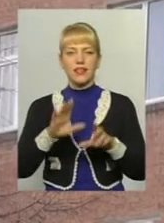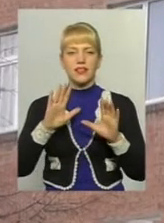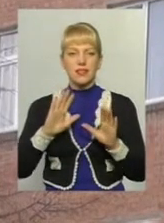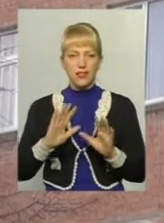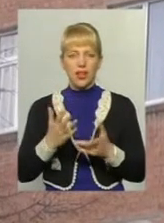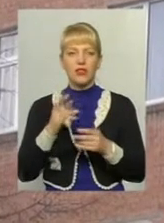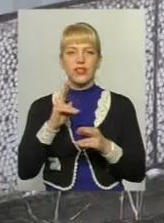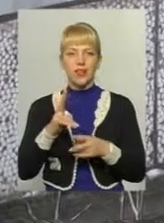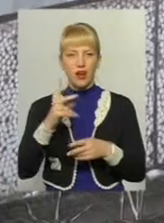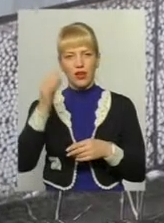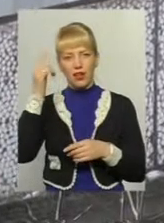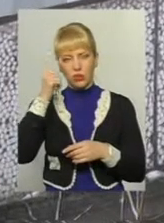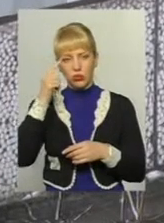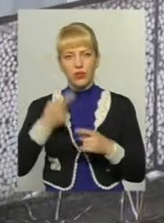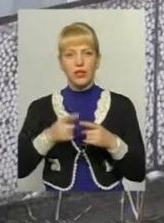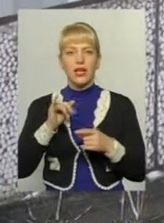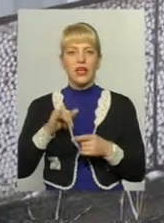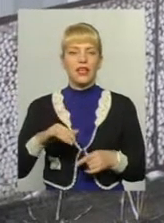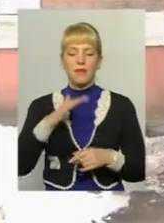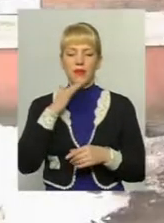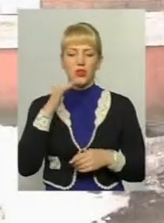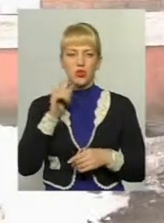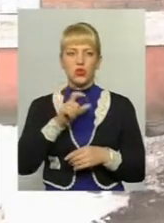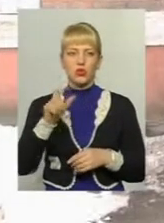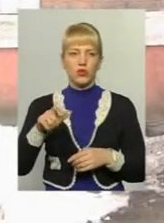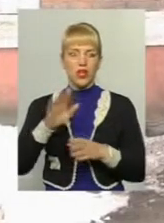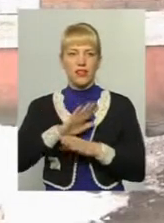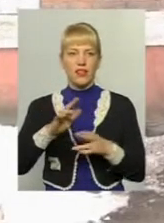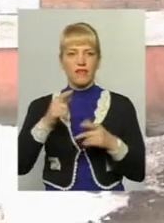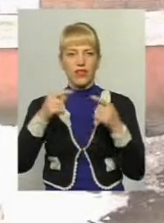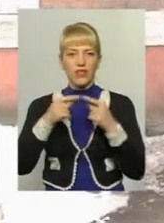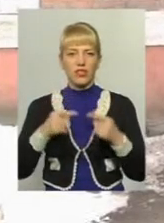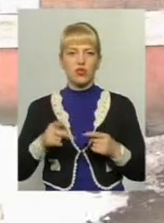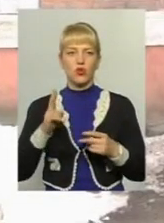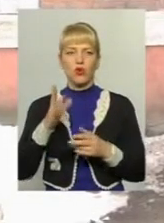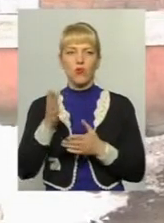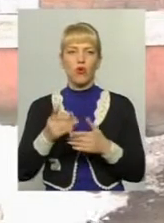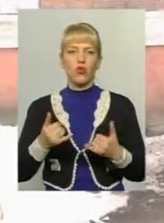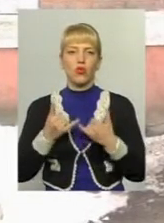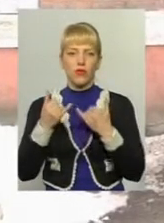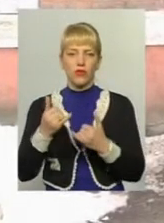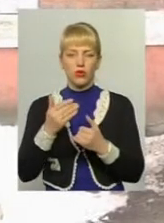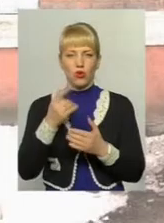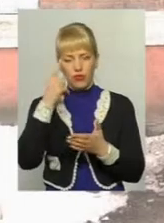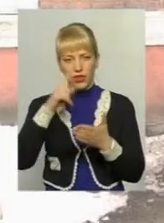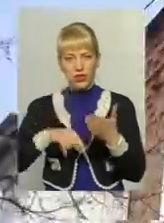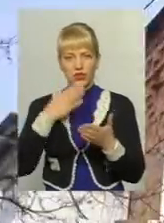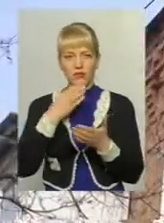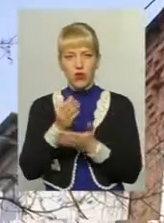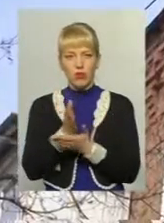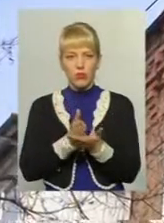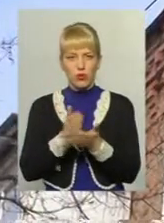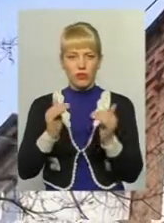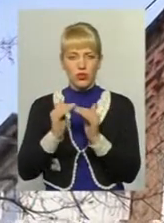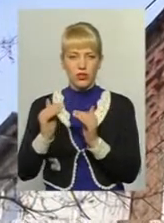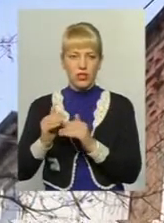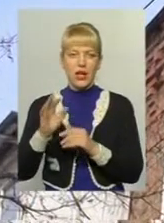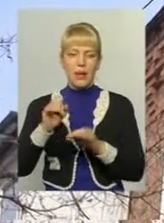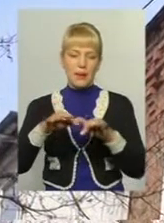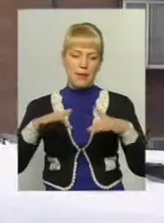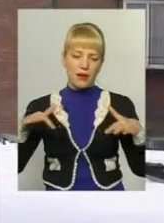гадалося. Більшість українців так і не визначились. Кому ж вони довірять обслуговування своїх будинків? Тож парламент вкотре вдав до змін у